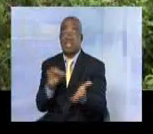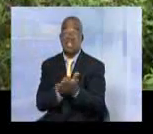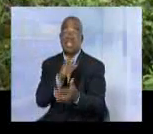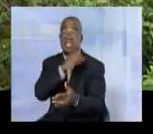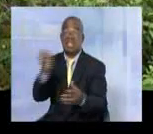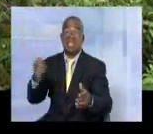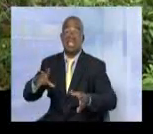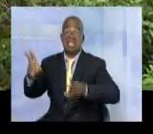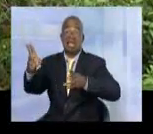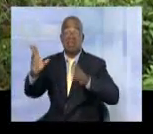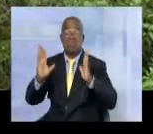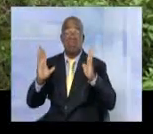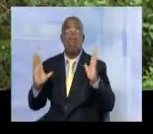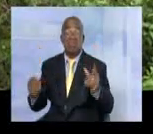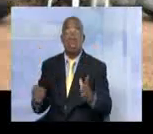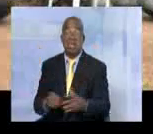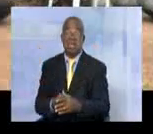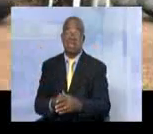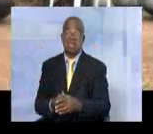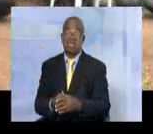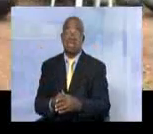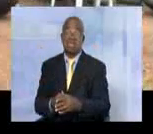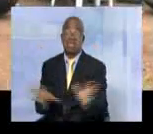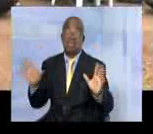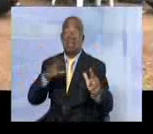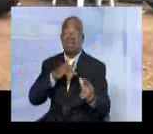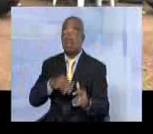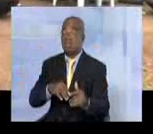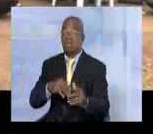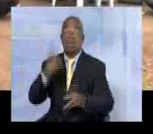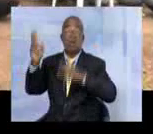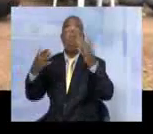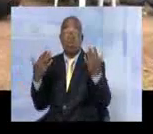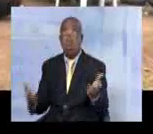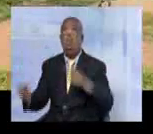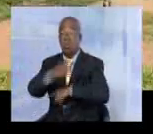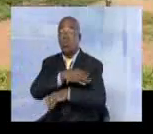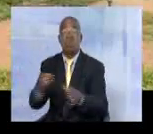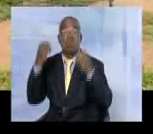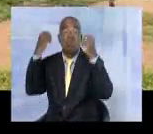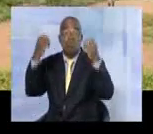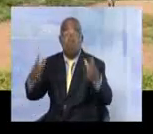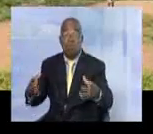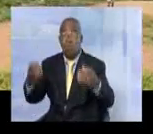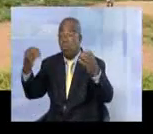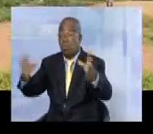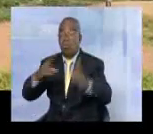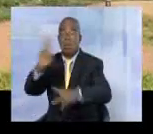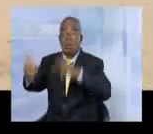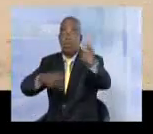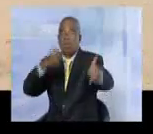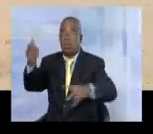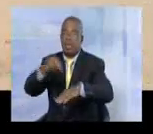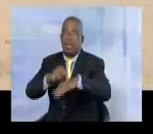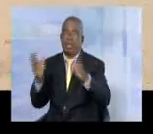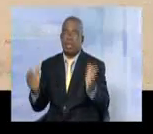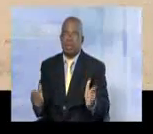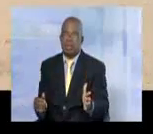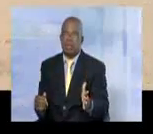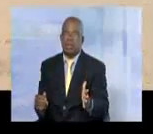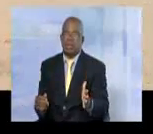et compagnon de Samori Touré. Peuplée aujourd'hui d'environ 6000 âmes, Marabagassa est située